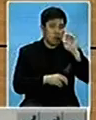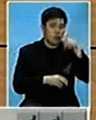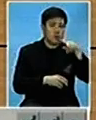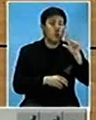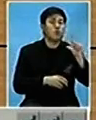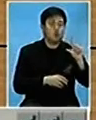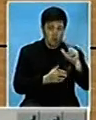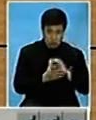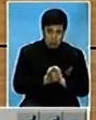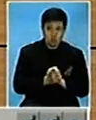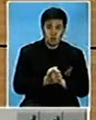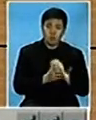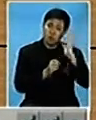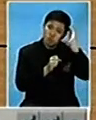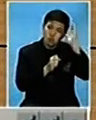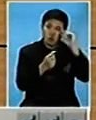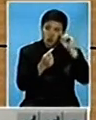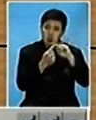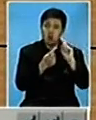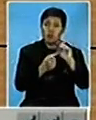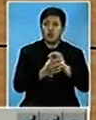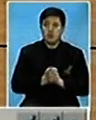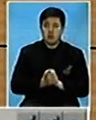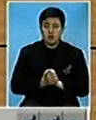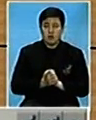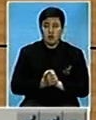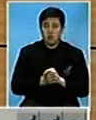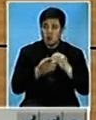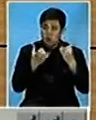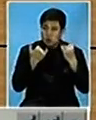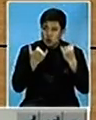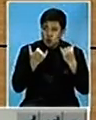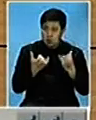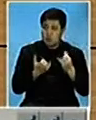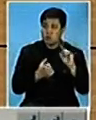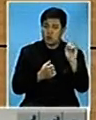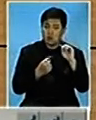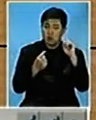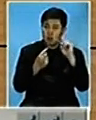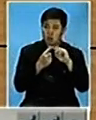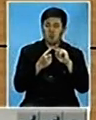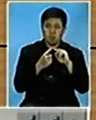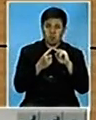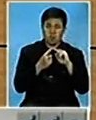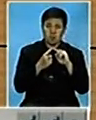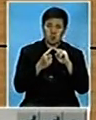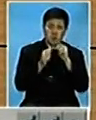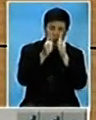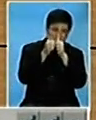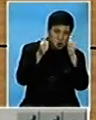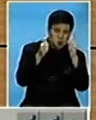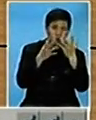าสตร์ท่านอภิปรายถึงขนาดที่ว่าในยุคนี้ สิ่งศักดิ์สิทธิ์คน